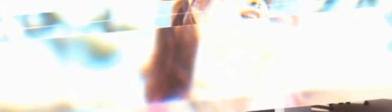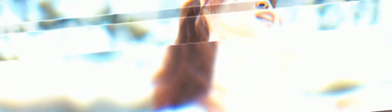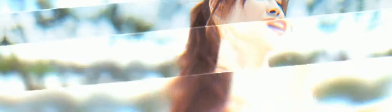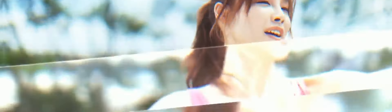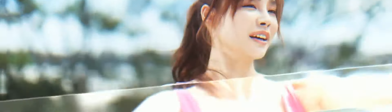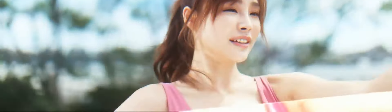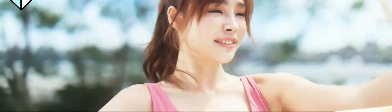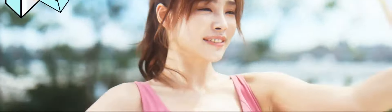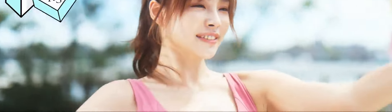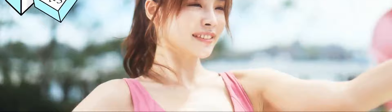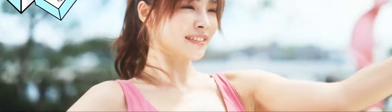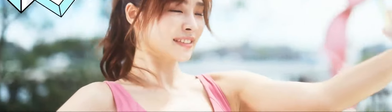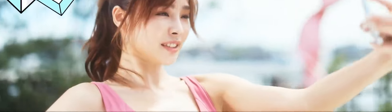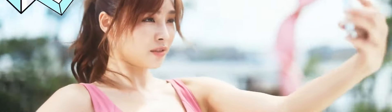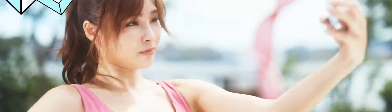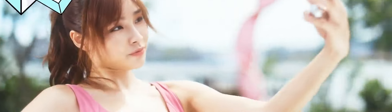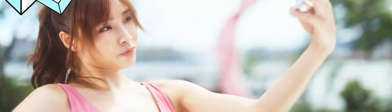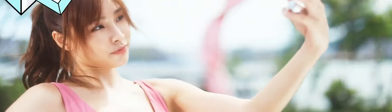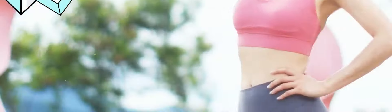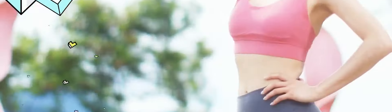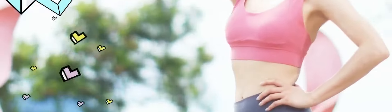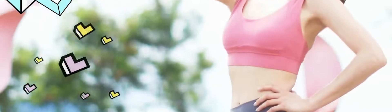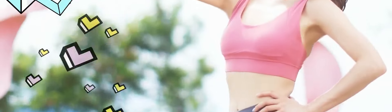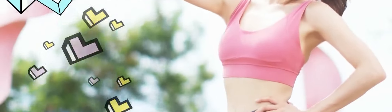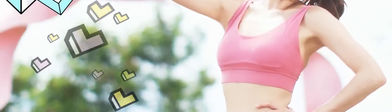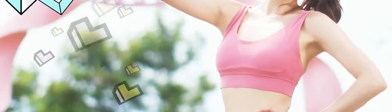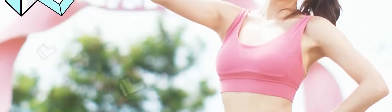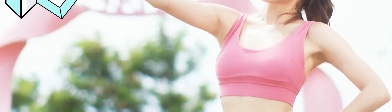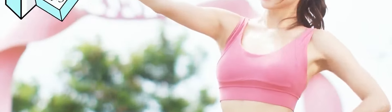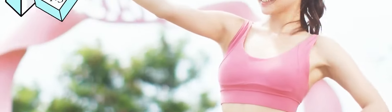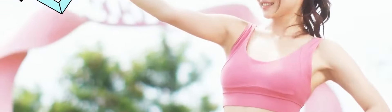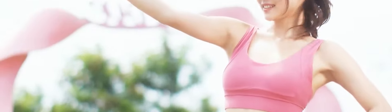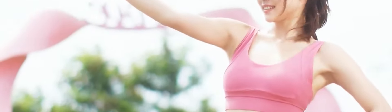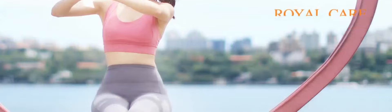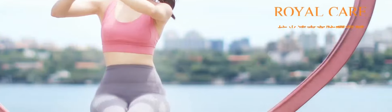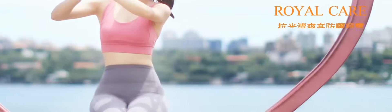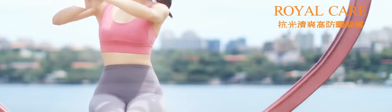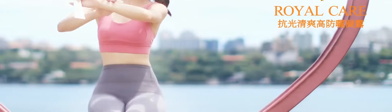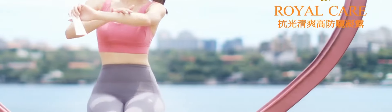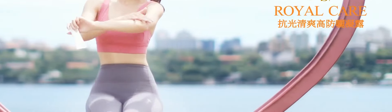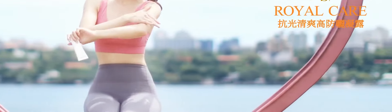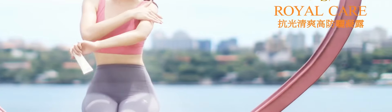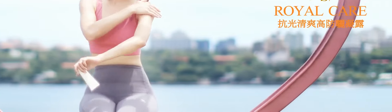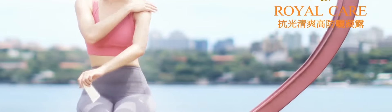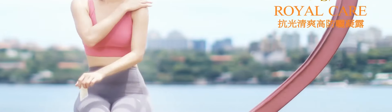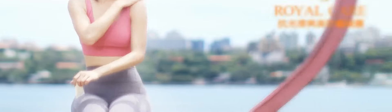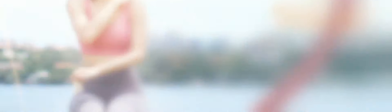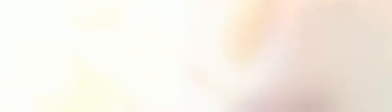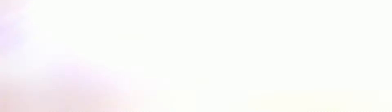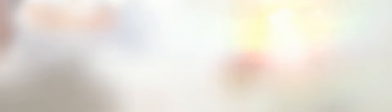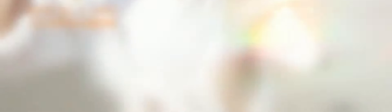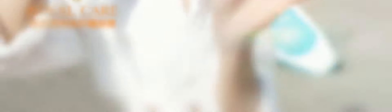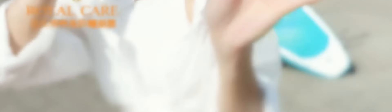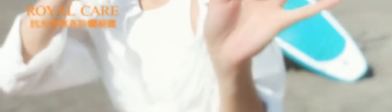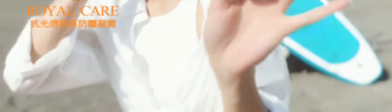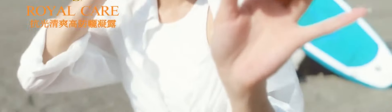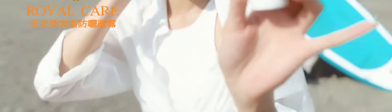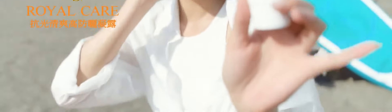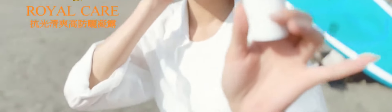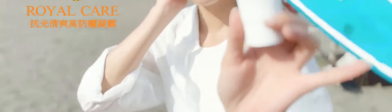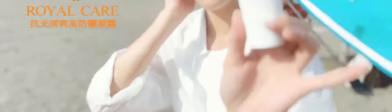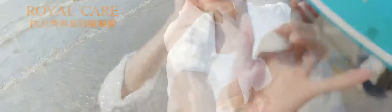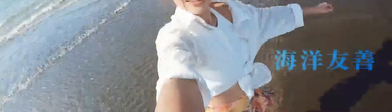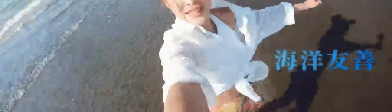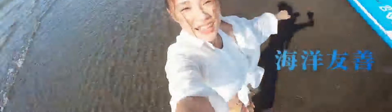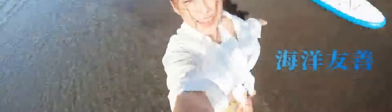以防御工作环境里的3C 商品、各种光源对肌肤的伤害，擦起来清爽不黏腻。我特别